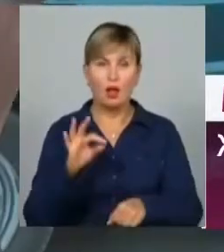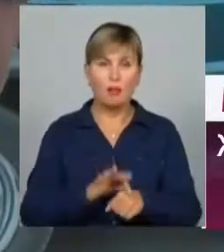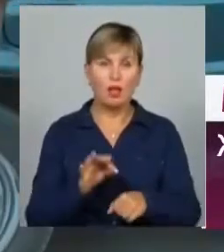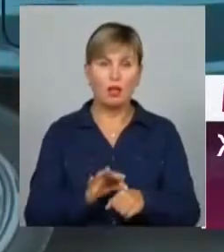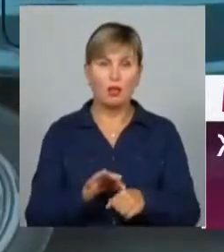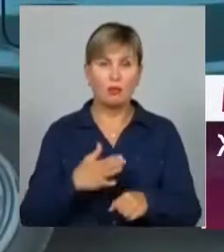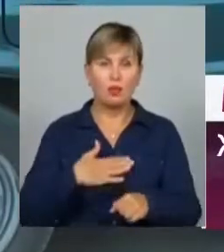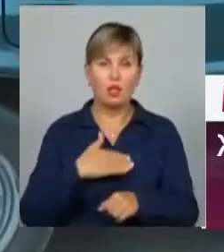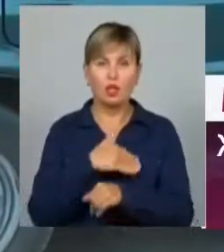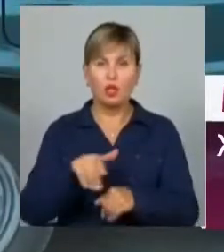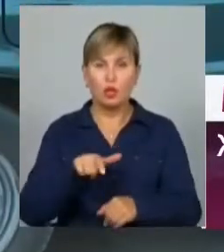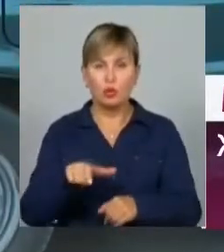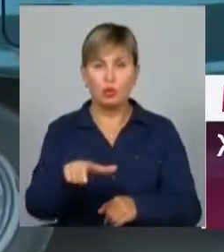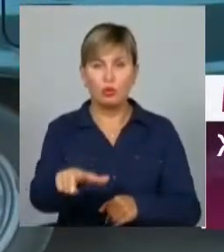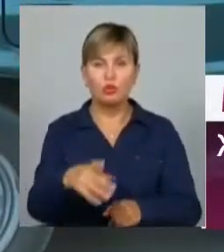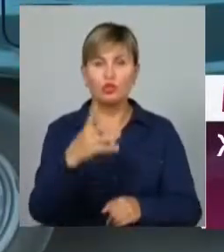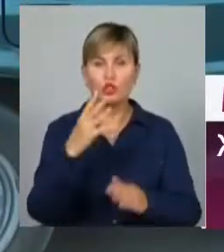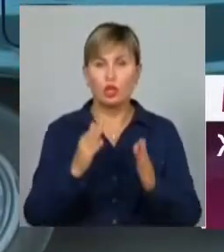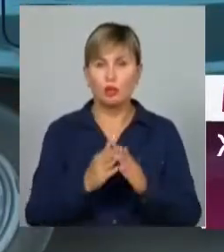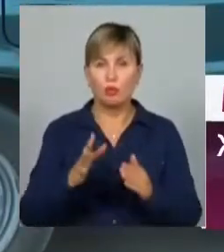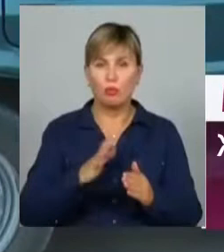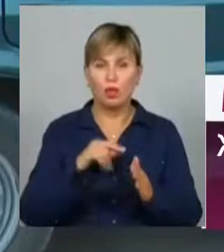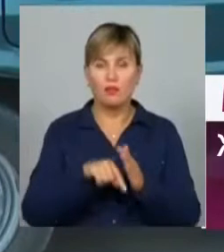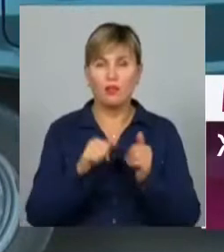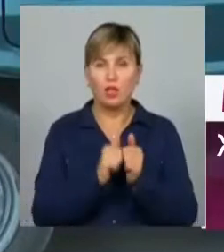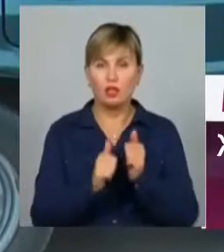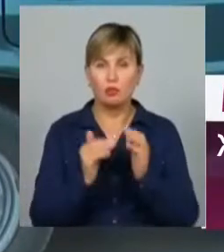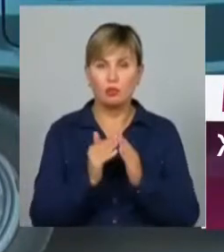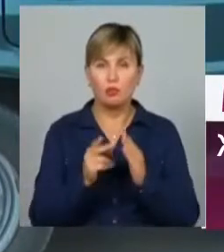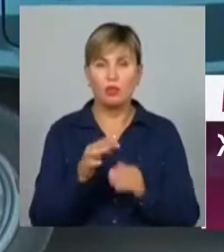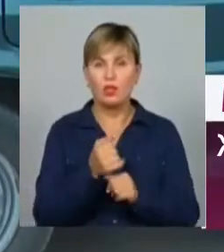по несколько человек, и все болели. Все болели в плане того, что это было